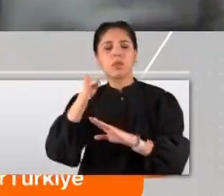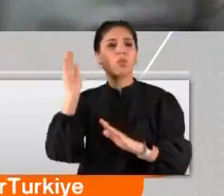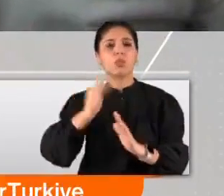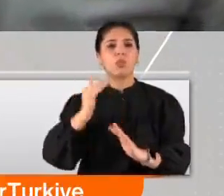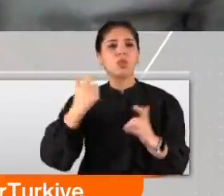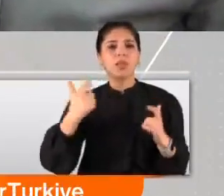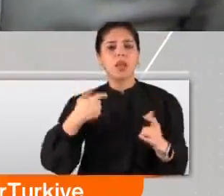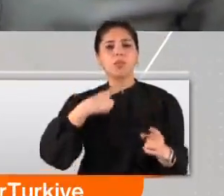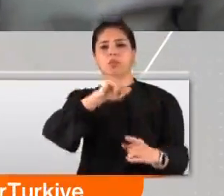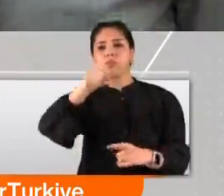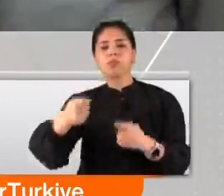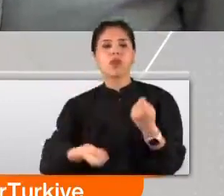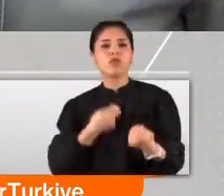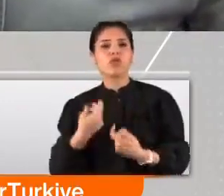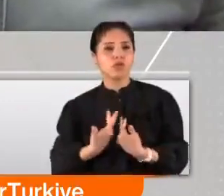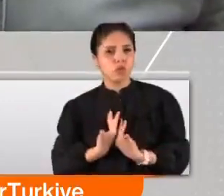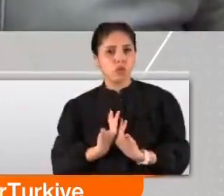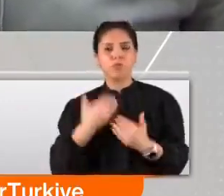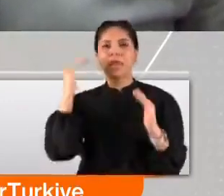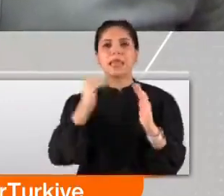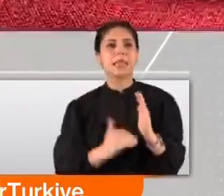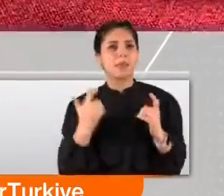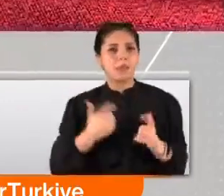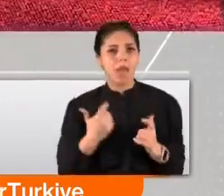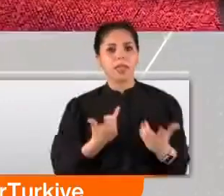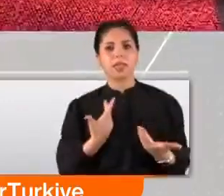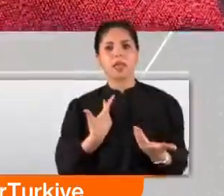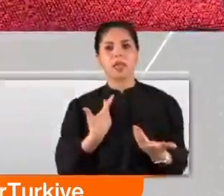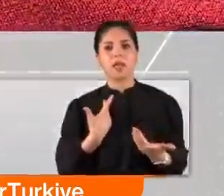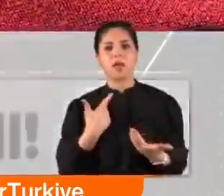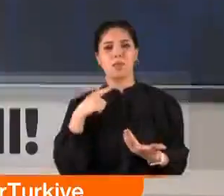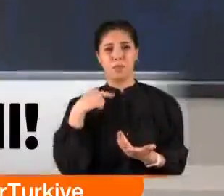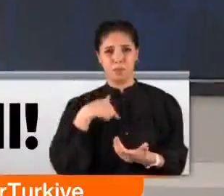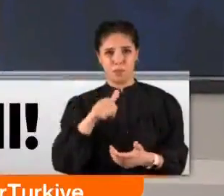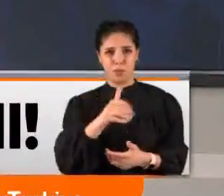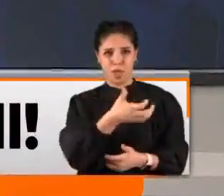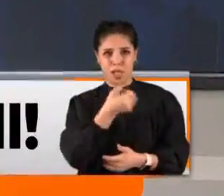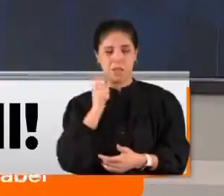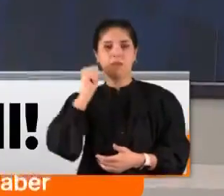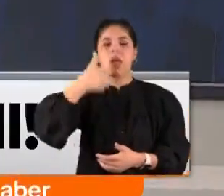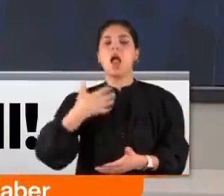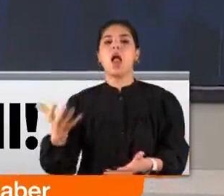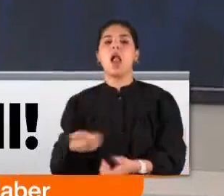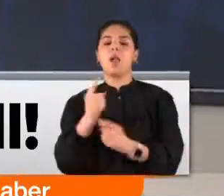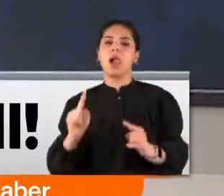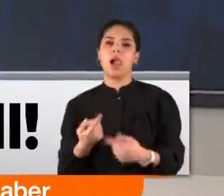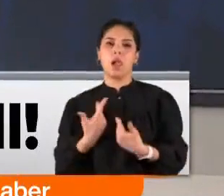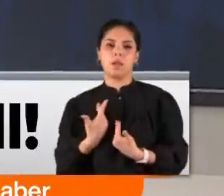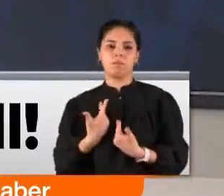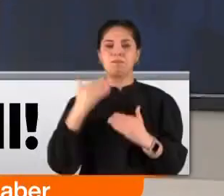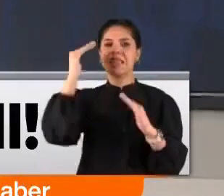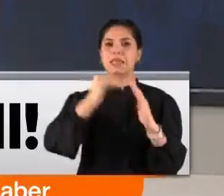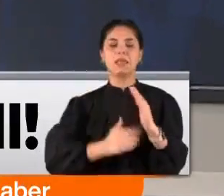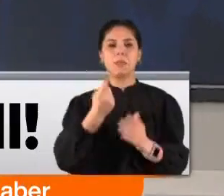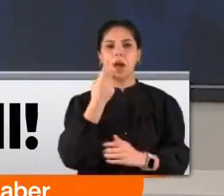daha ucuz, nerede daha indirimli mal diye yani. Bugün aldığımız yarın alamıyoruz. İndirin o fiyatları.